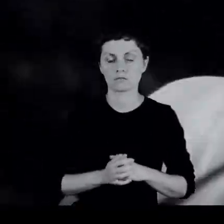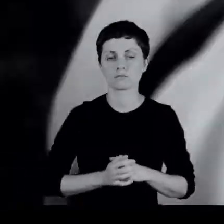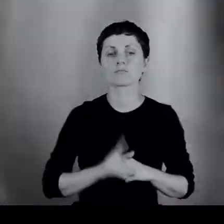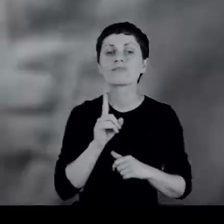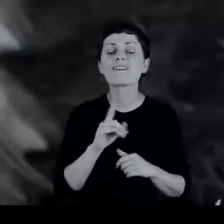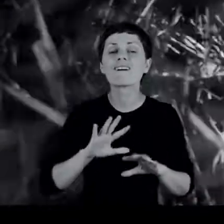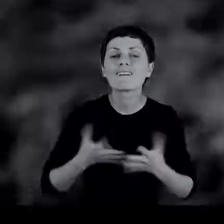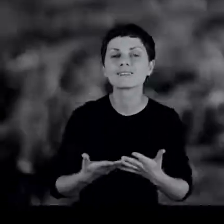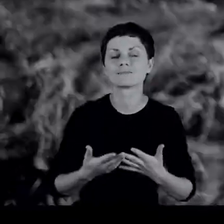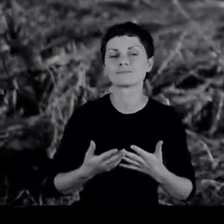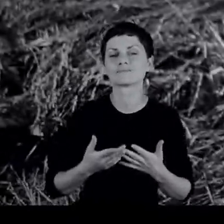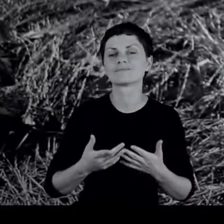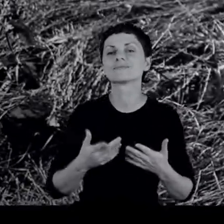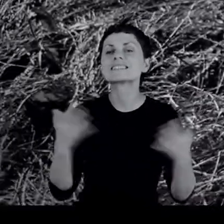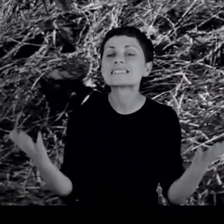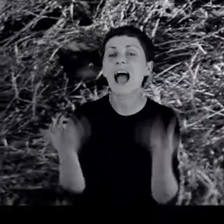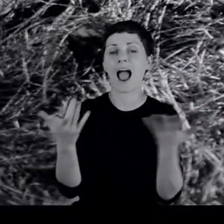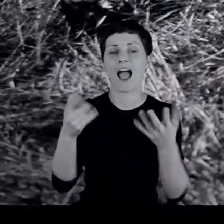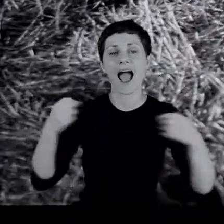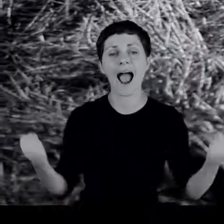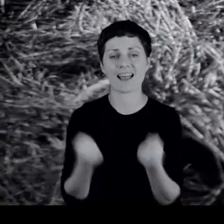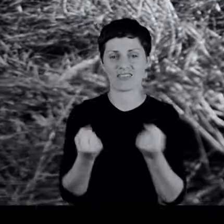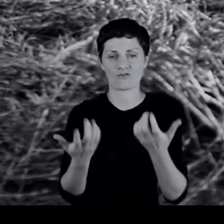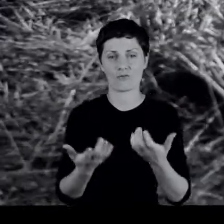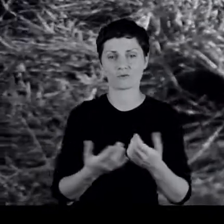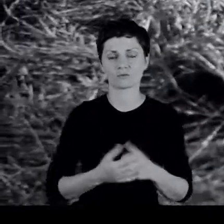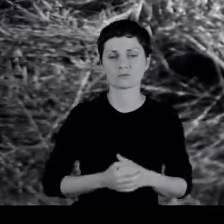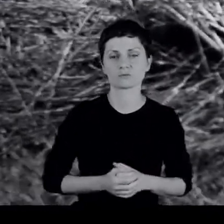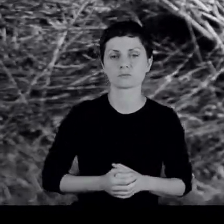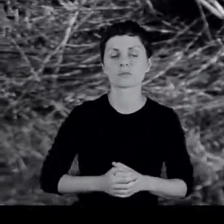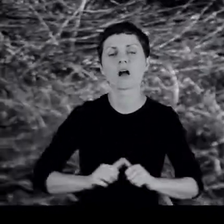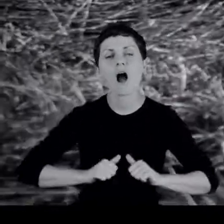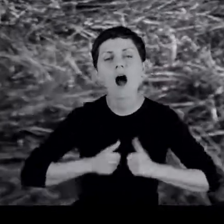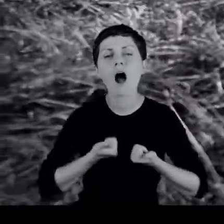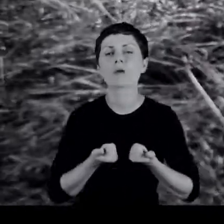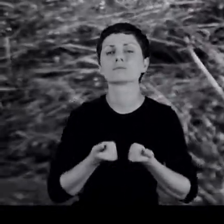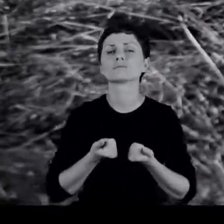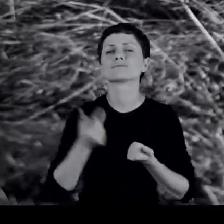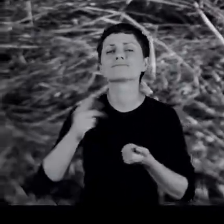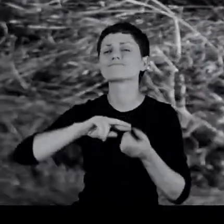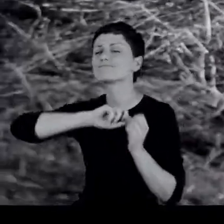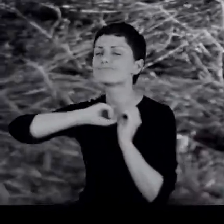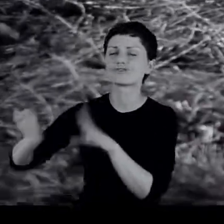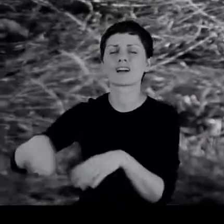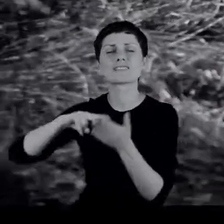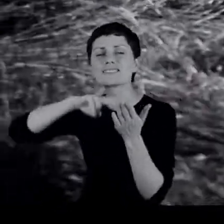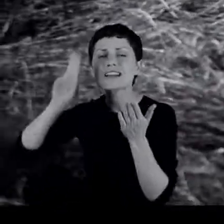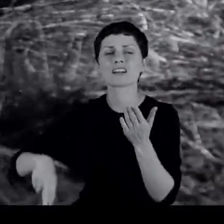aktywności, aby skłonić do porzucenia tchórzliwej obojętności, tak żeby